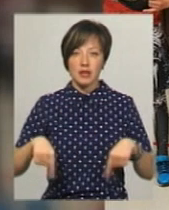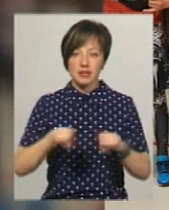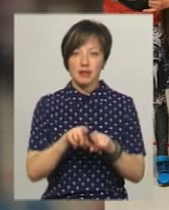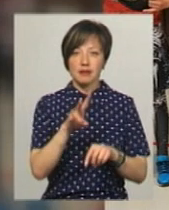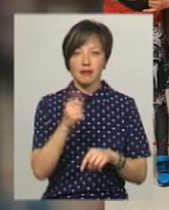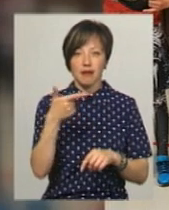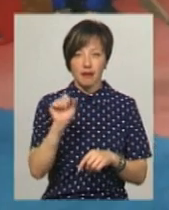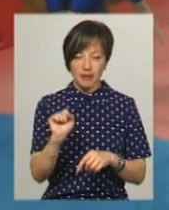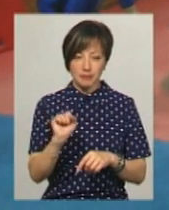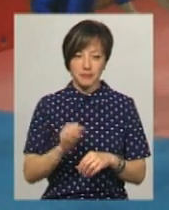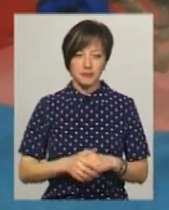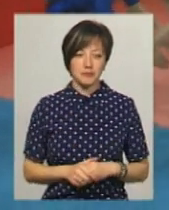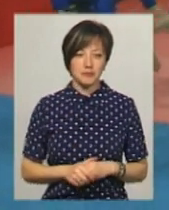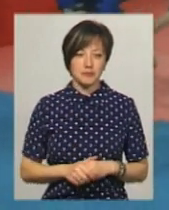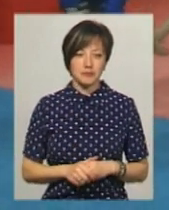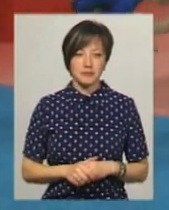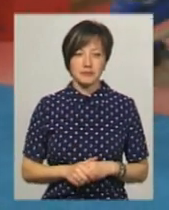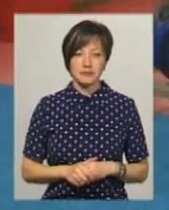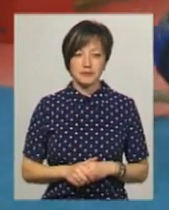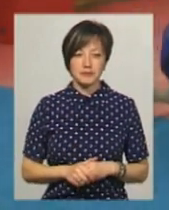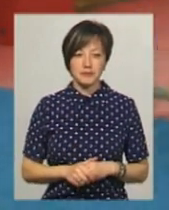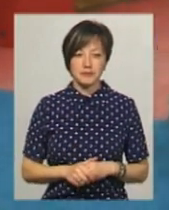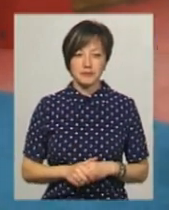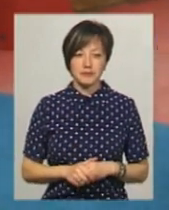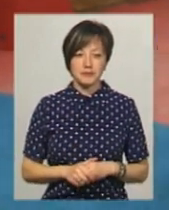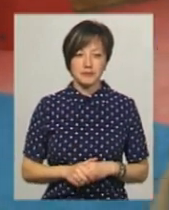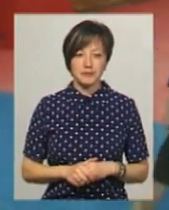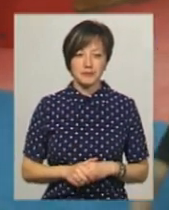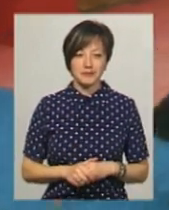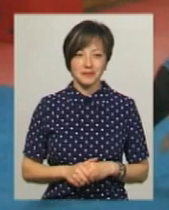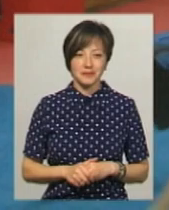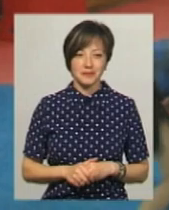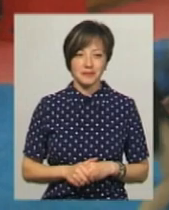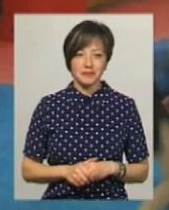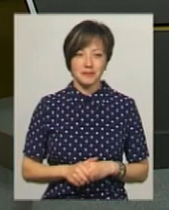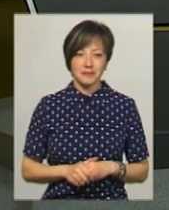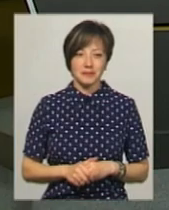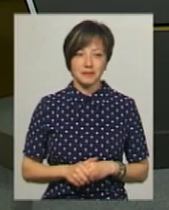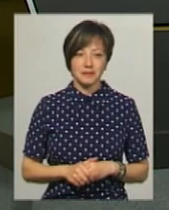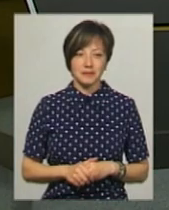з греблінгу «Гі» та греблінгу «Ноу-Гі». Андрій Гуманий, Віктор Кривий. Новини «Поділяцентр».